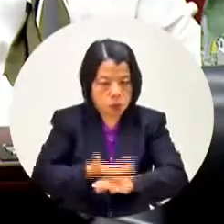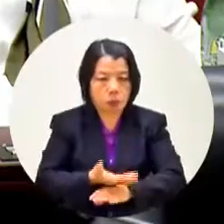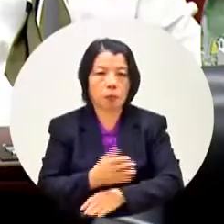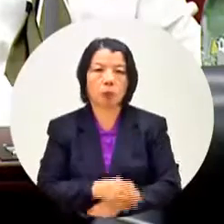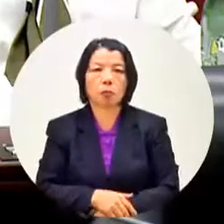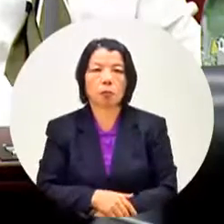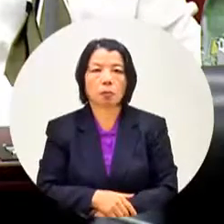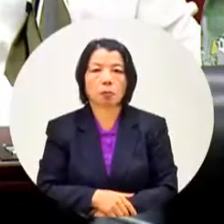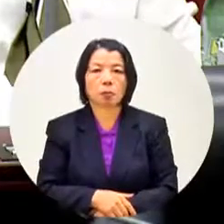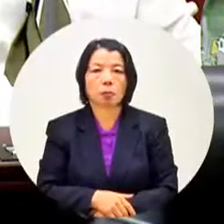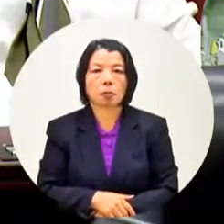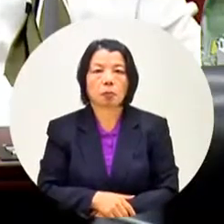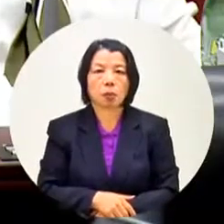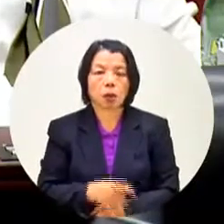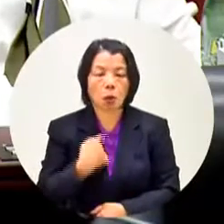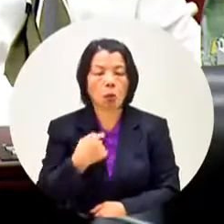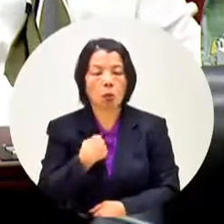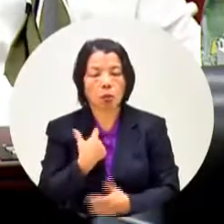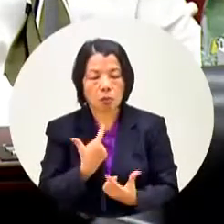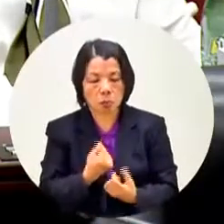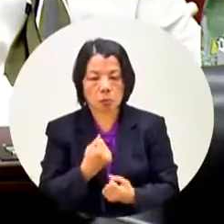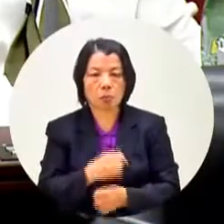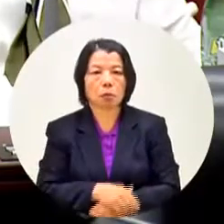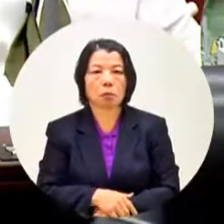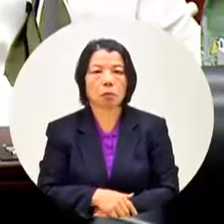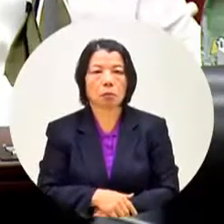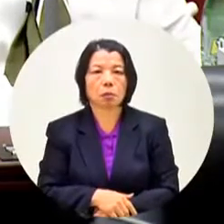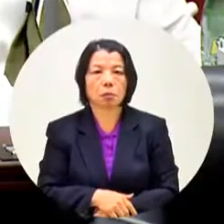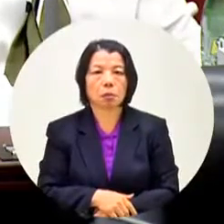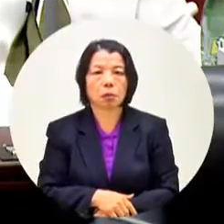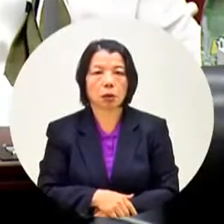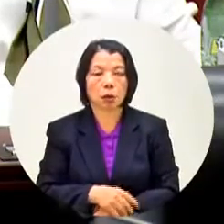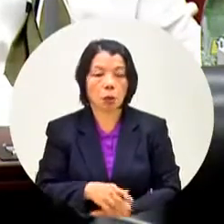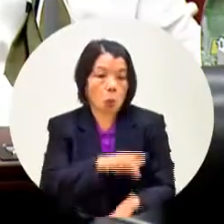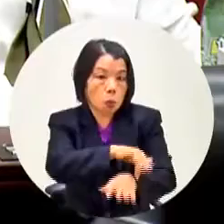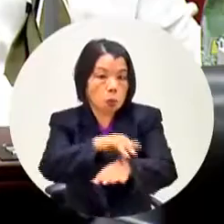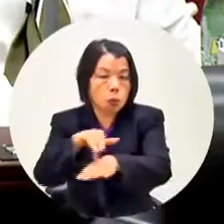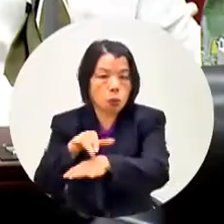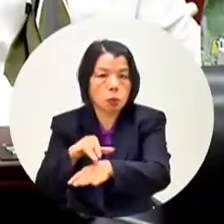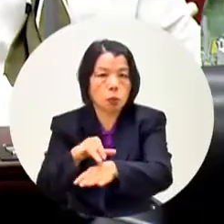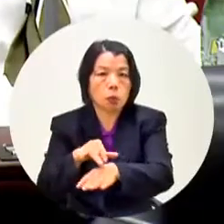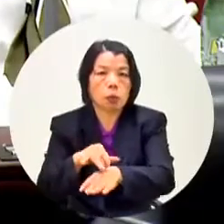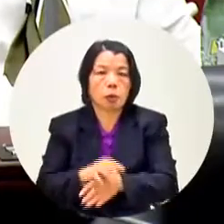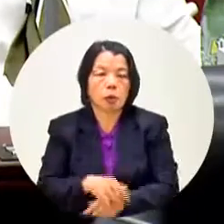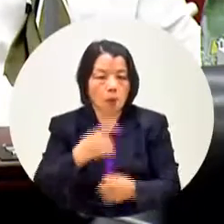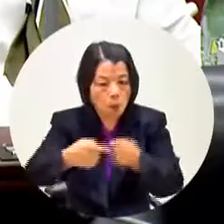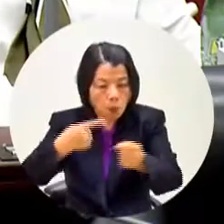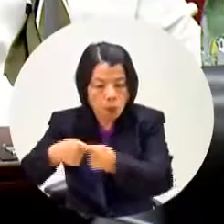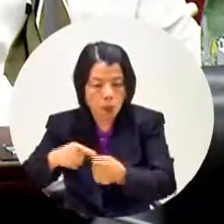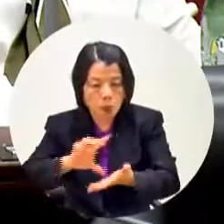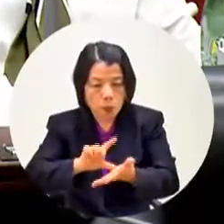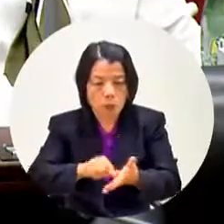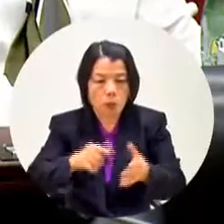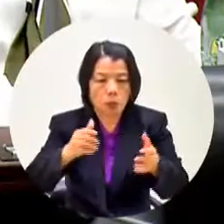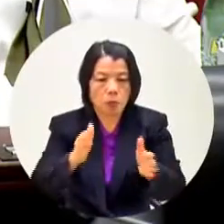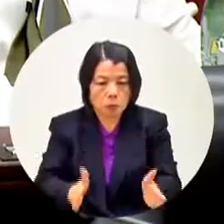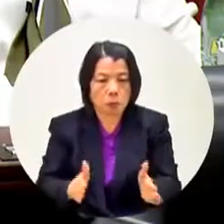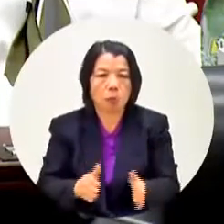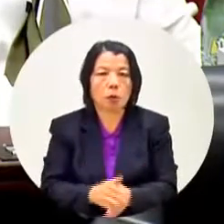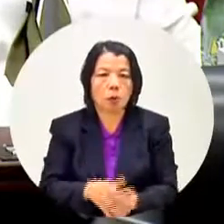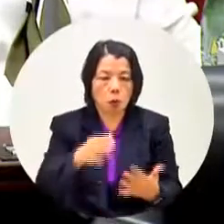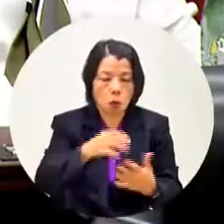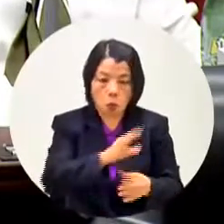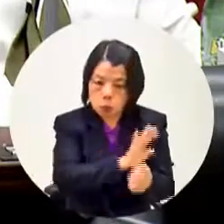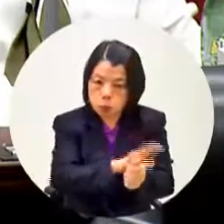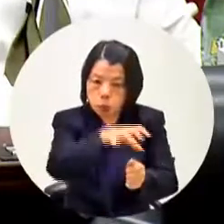定要还爱妈一个清白。爱妈不是环境，也不是流浪动物产生的一个元首，他们是真的为我们的社区、